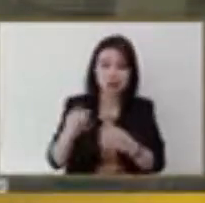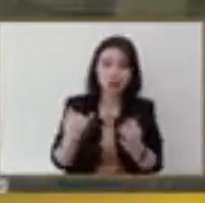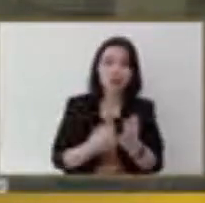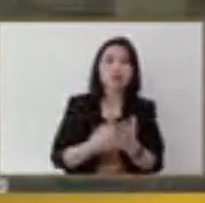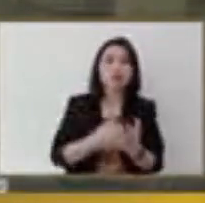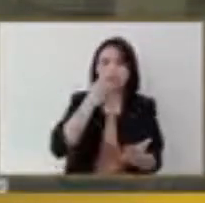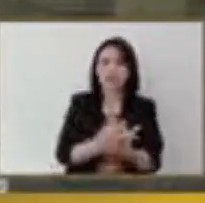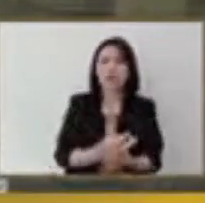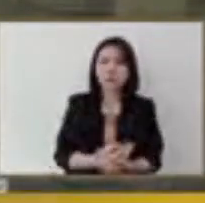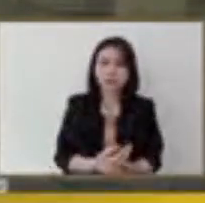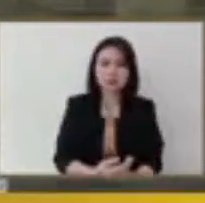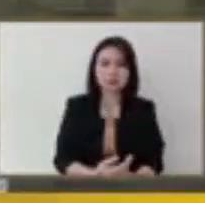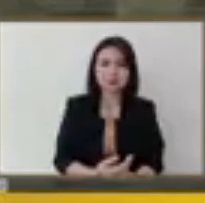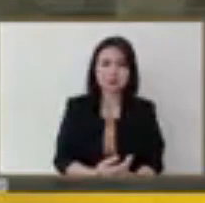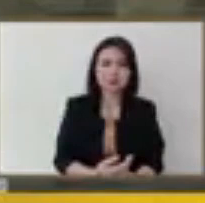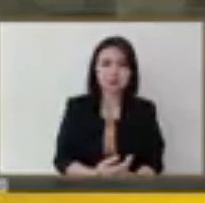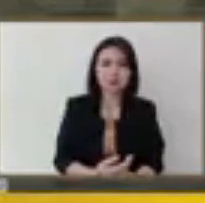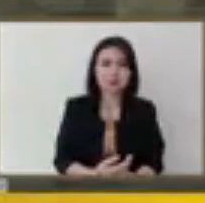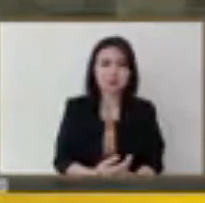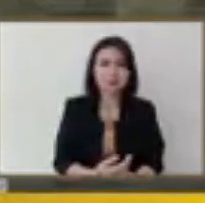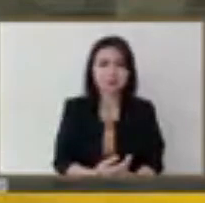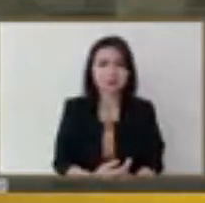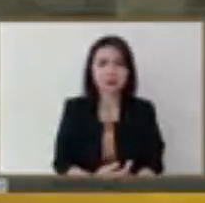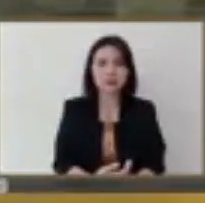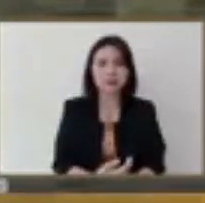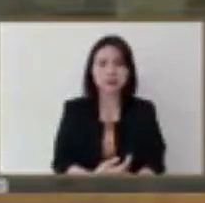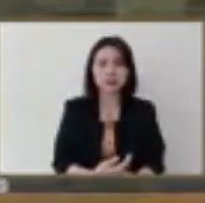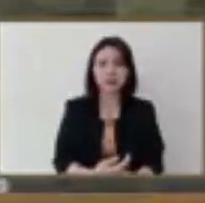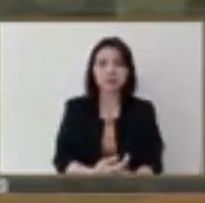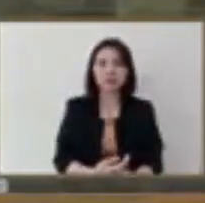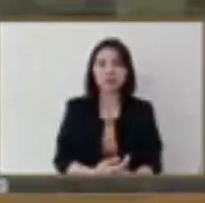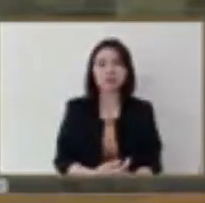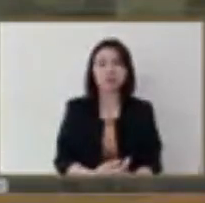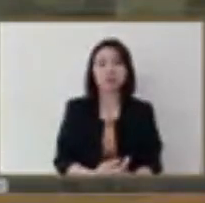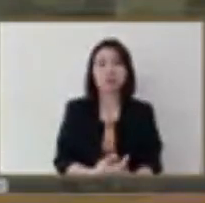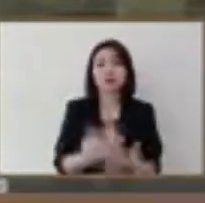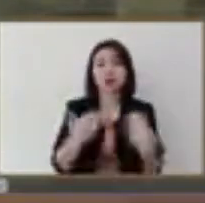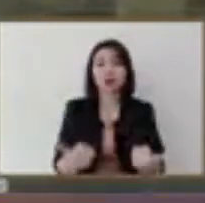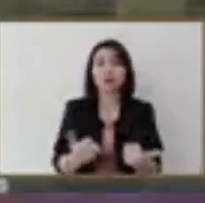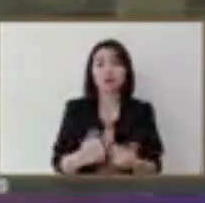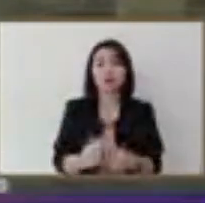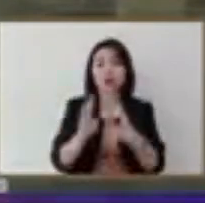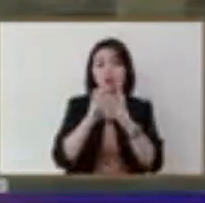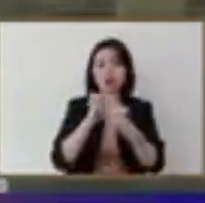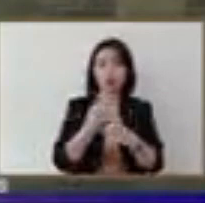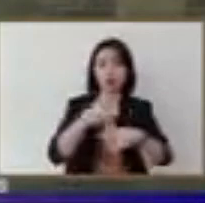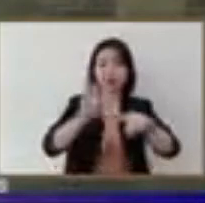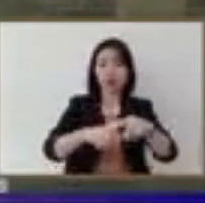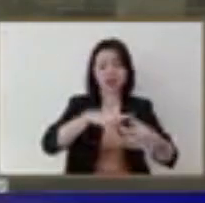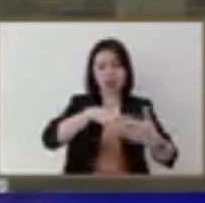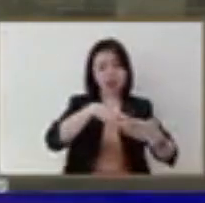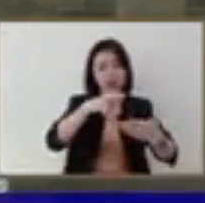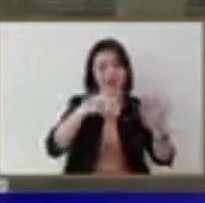Do it properly. Kapatid, kahit na hindi mo pa nababasa ang buong Biblia, kundi,